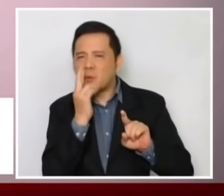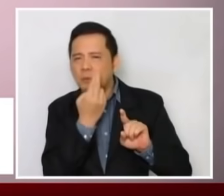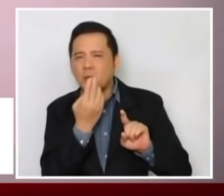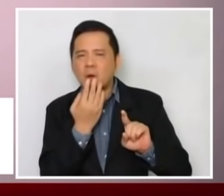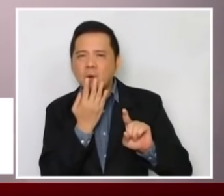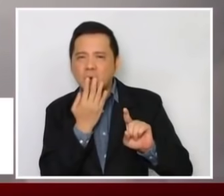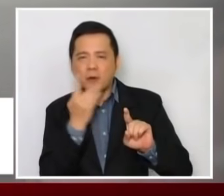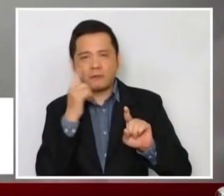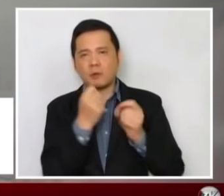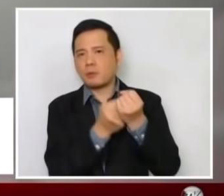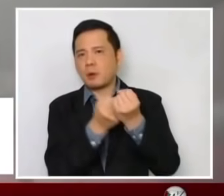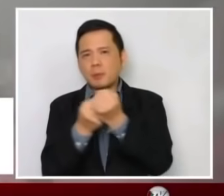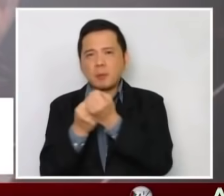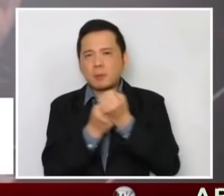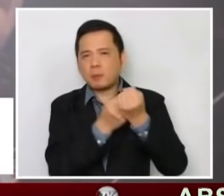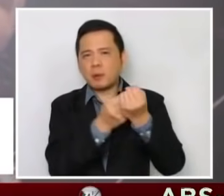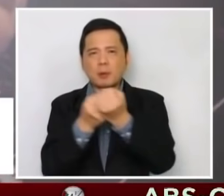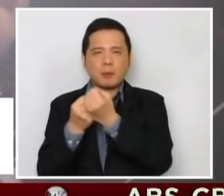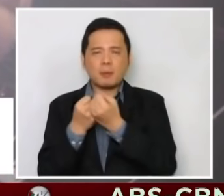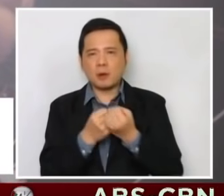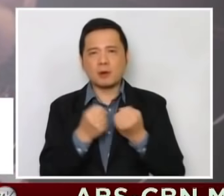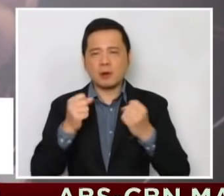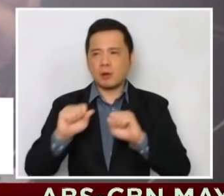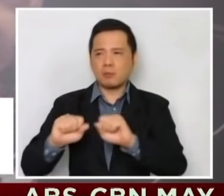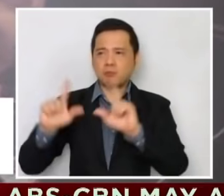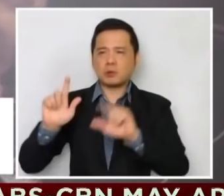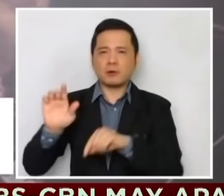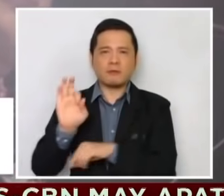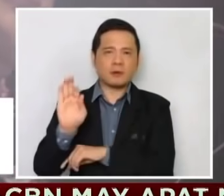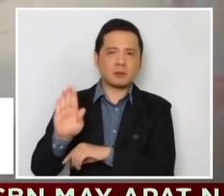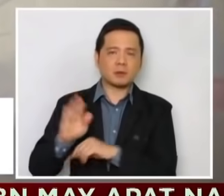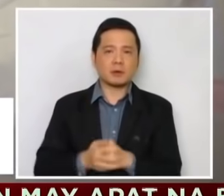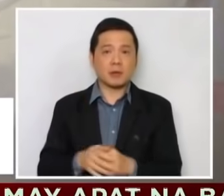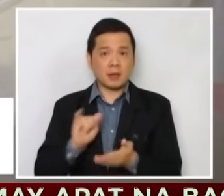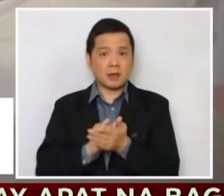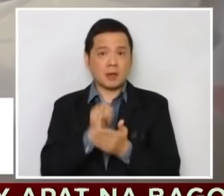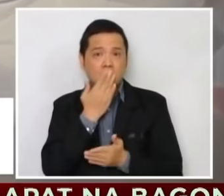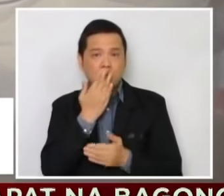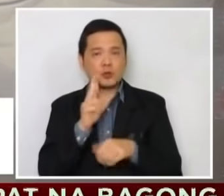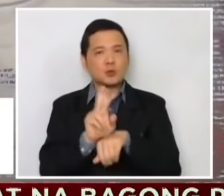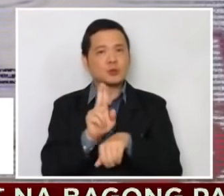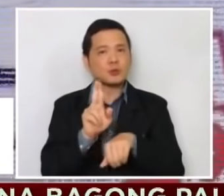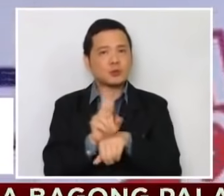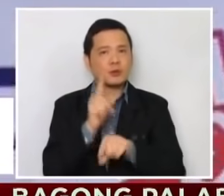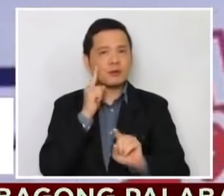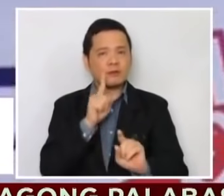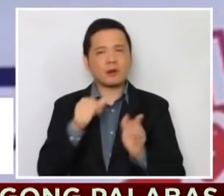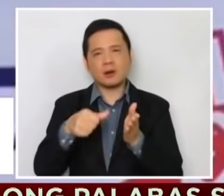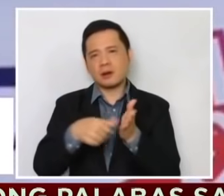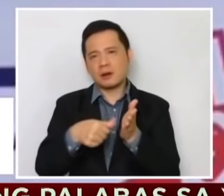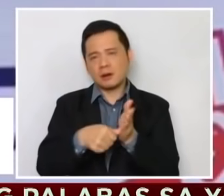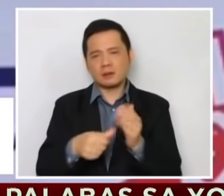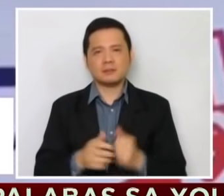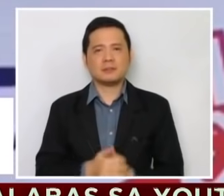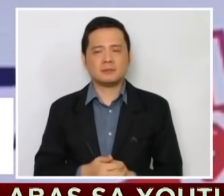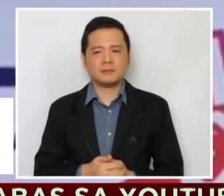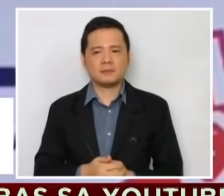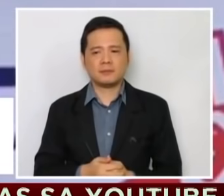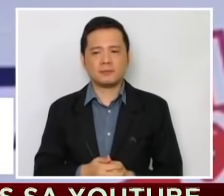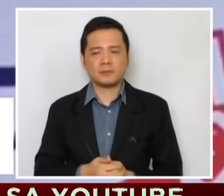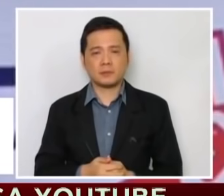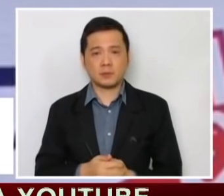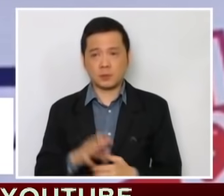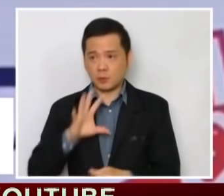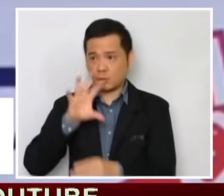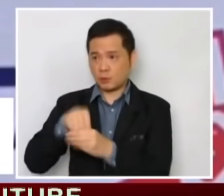pagsuporta ng marami sa vice-presidente. Ang kulay na ito ang gagamitin ni Robredo sa halalan. Isa sa makakalaban ni Robredo